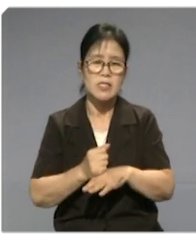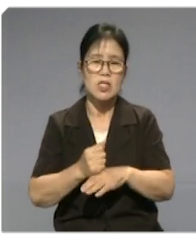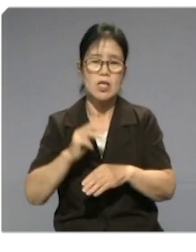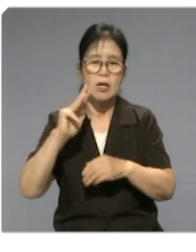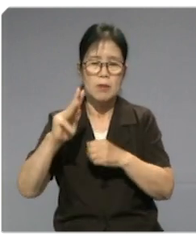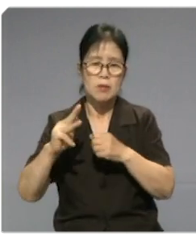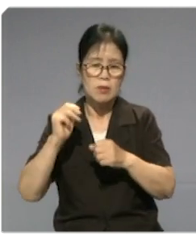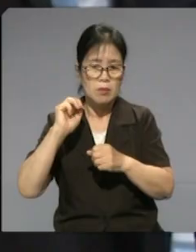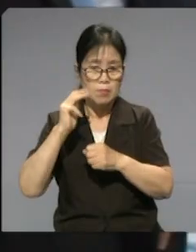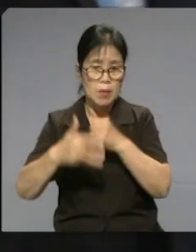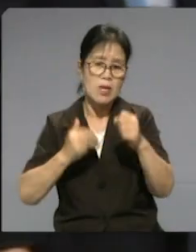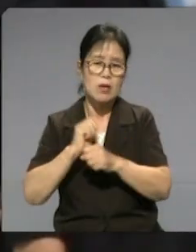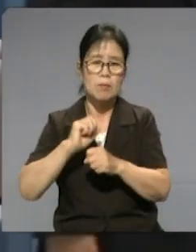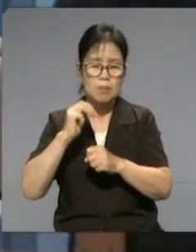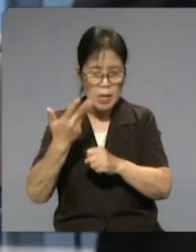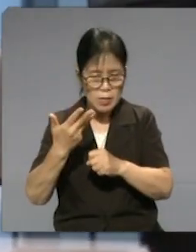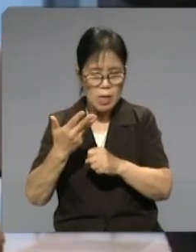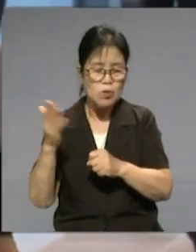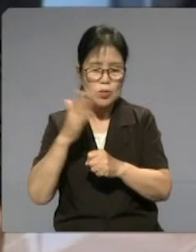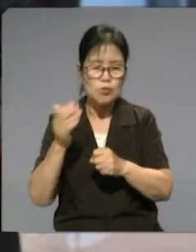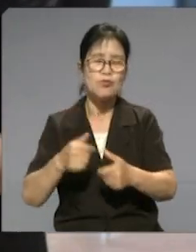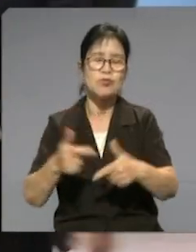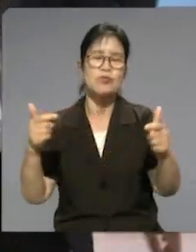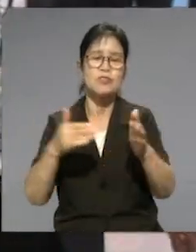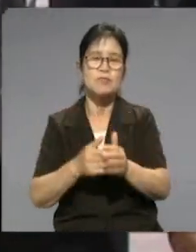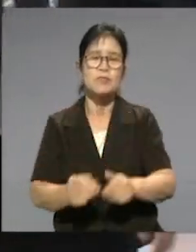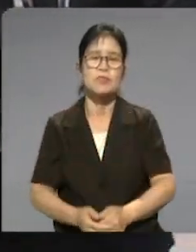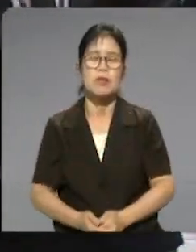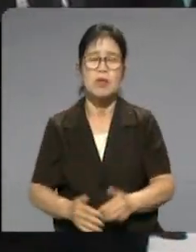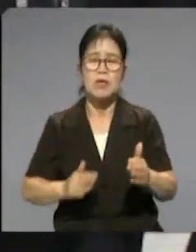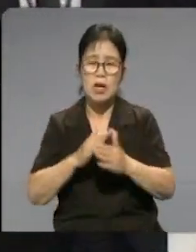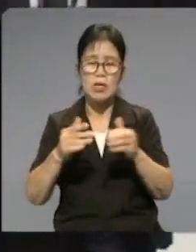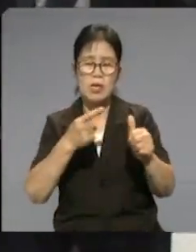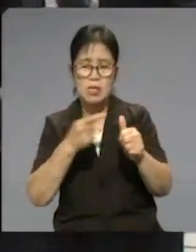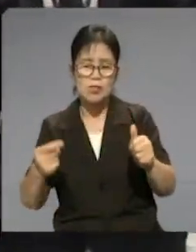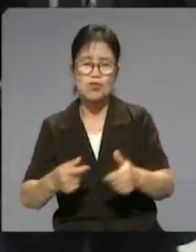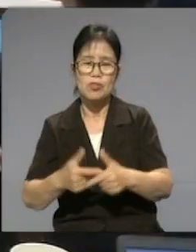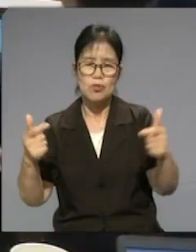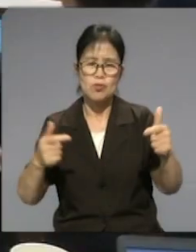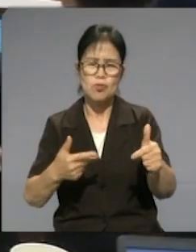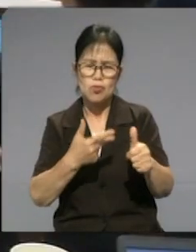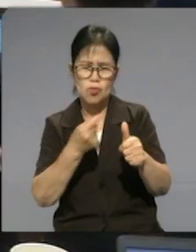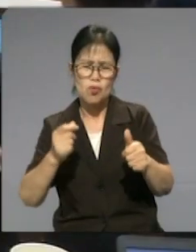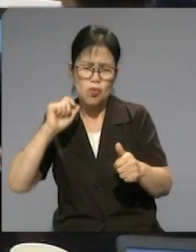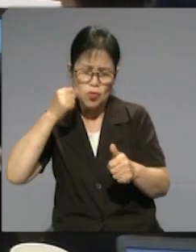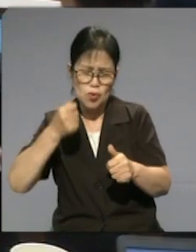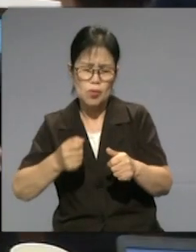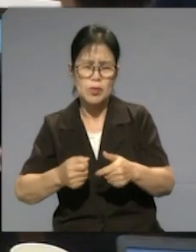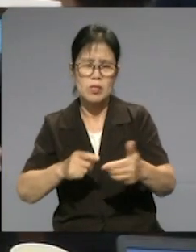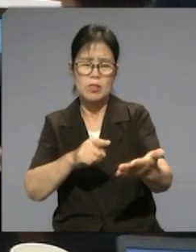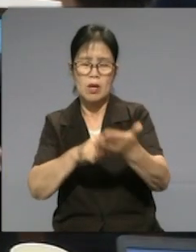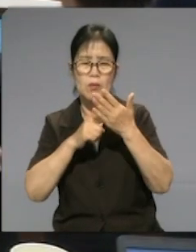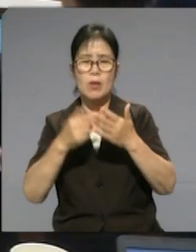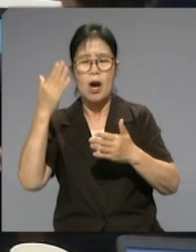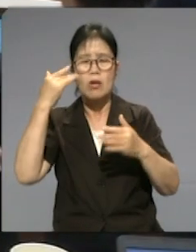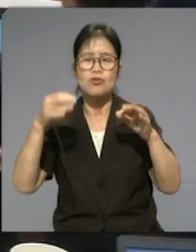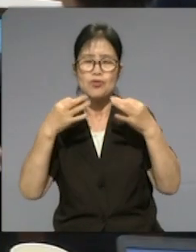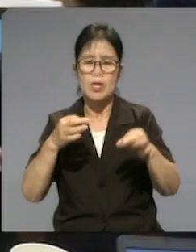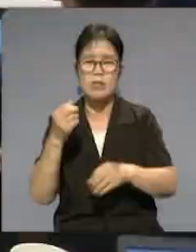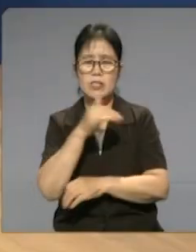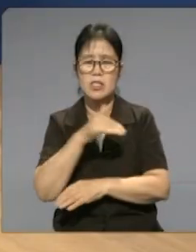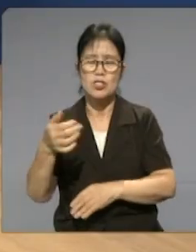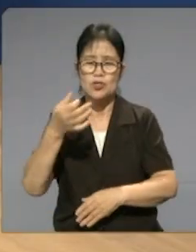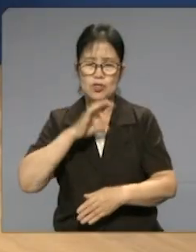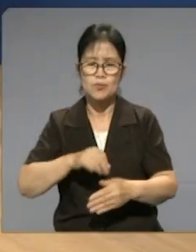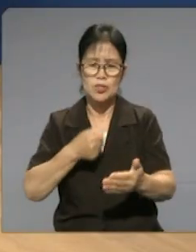더 늘어났습니다. 최근 가계대출이 늘고 취약차주 문제가 부각되면서 한국은행은 기준금리